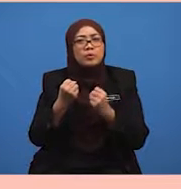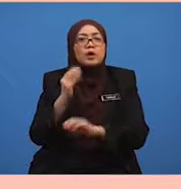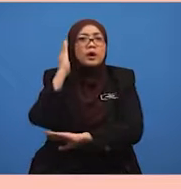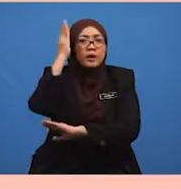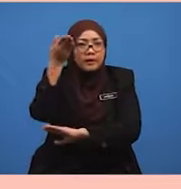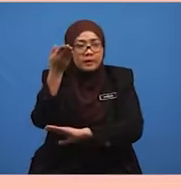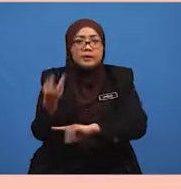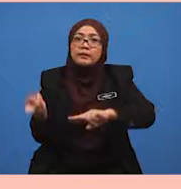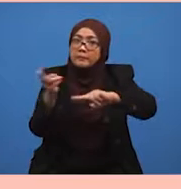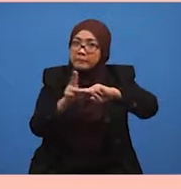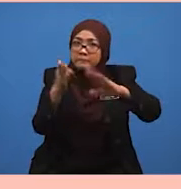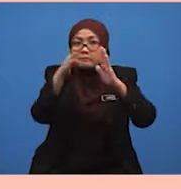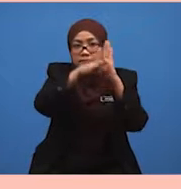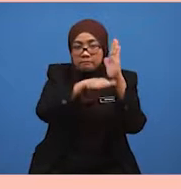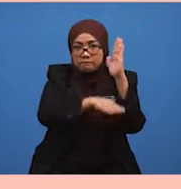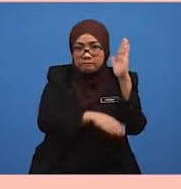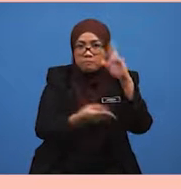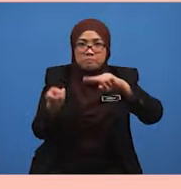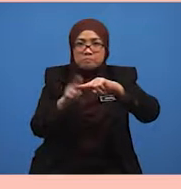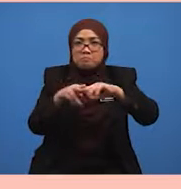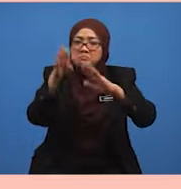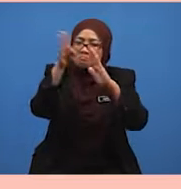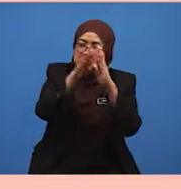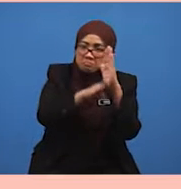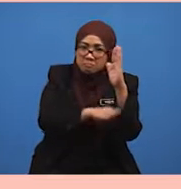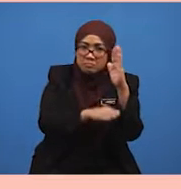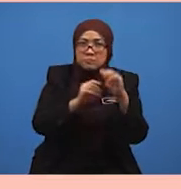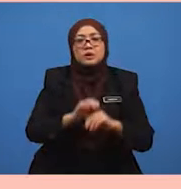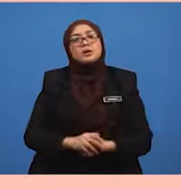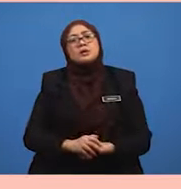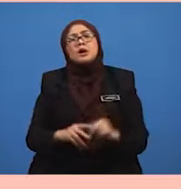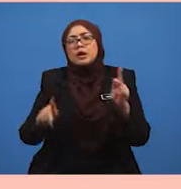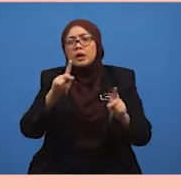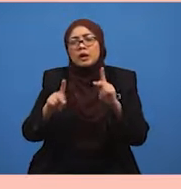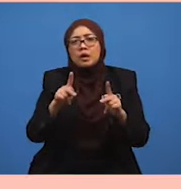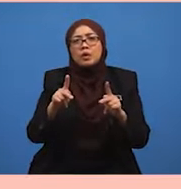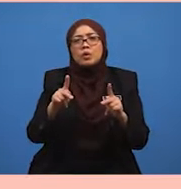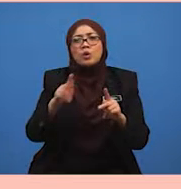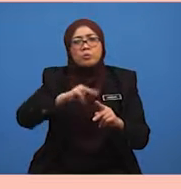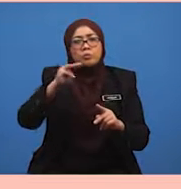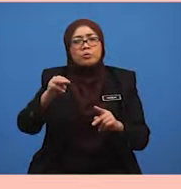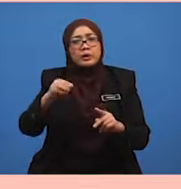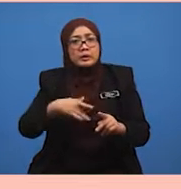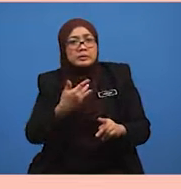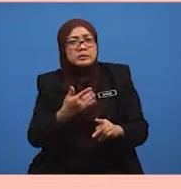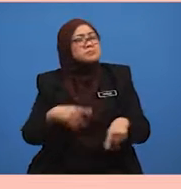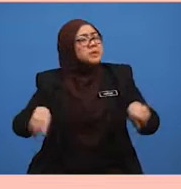berkurang. Justru, jika kamu semua mengalami situasi sedemikian di masa